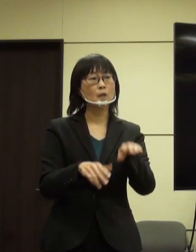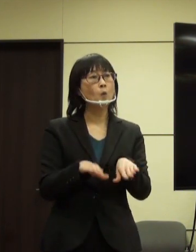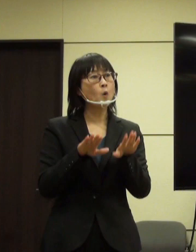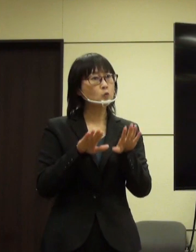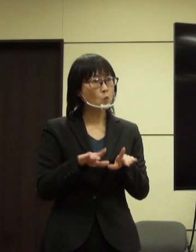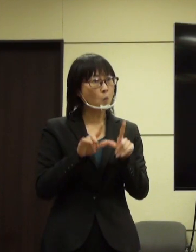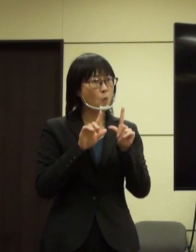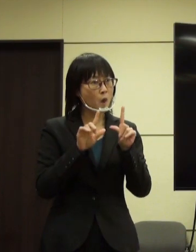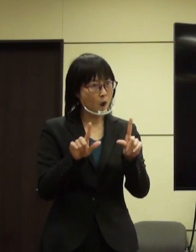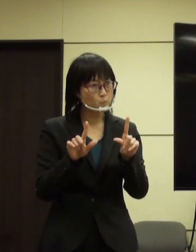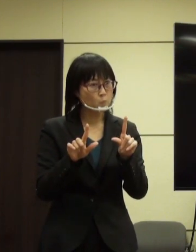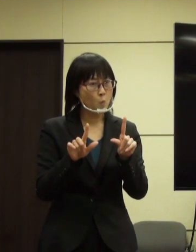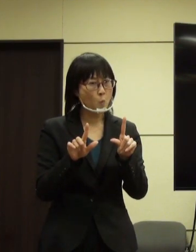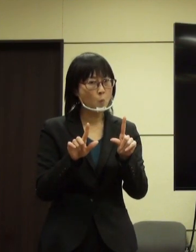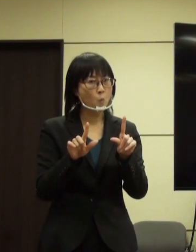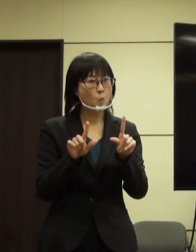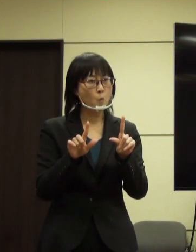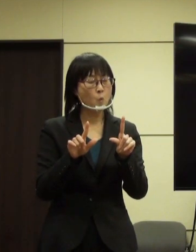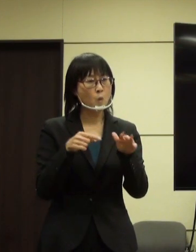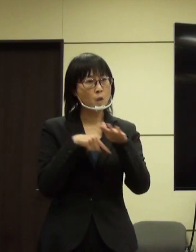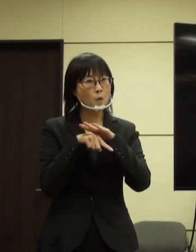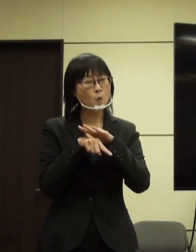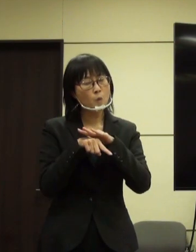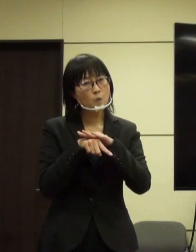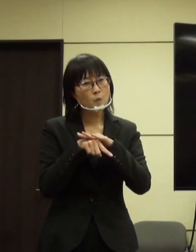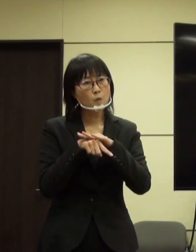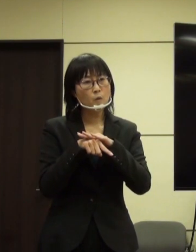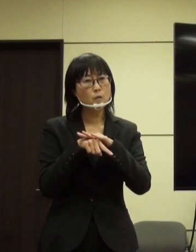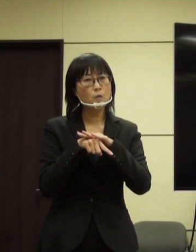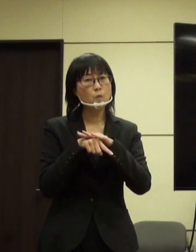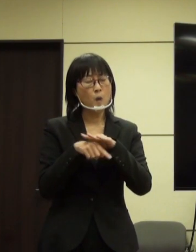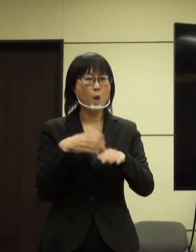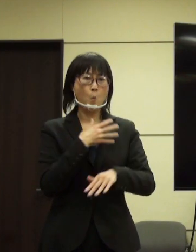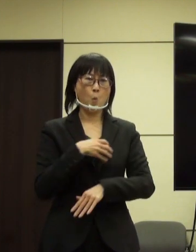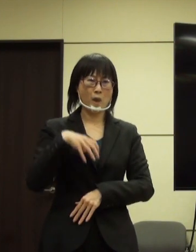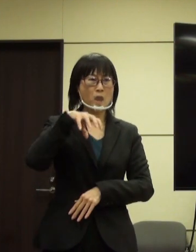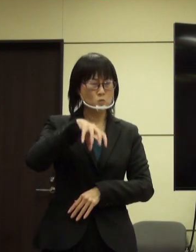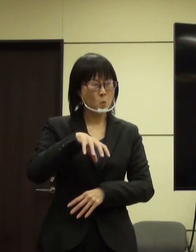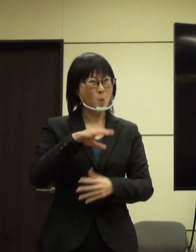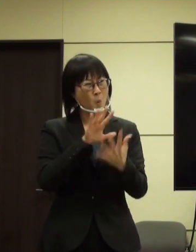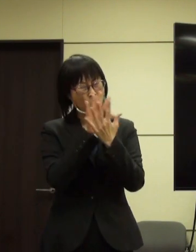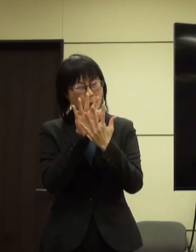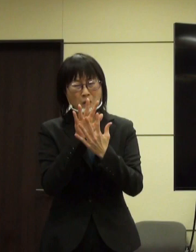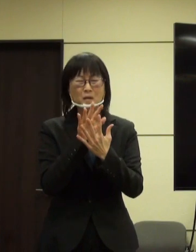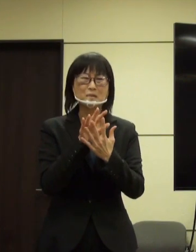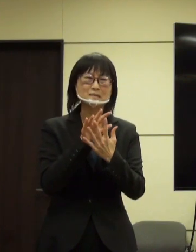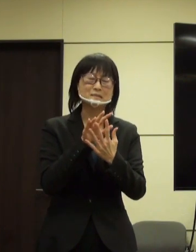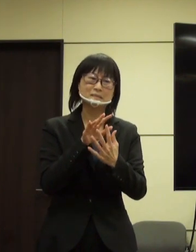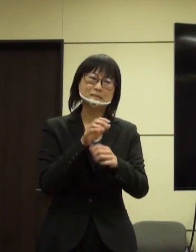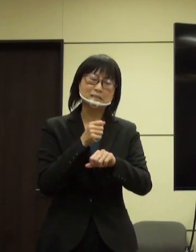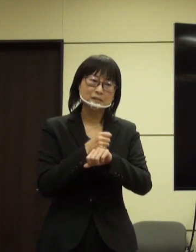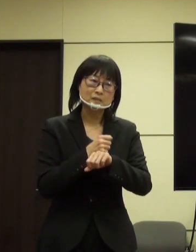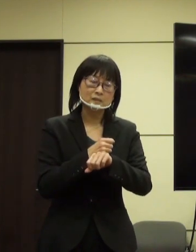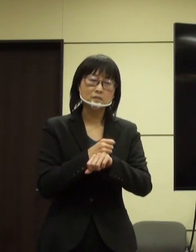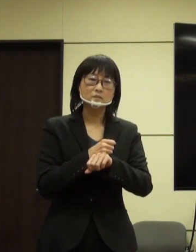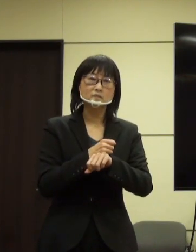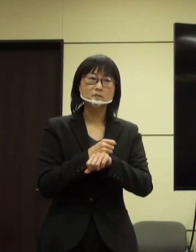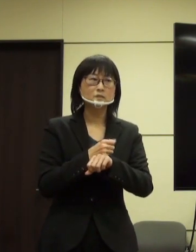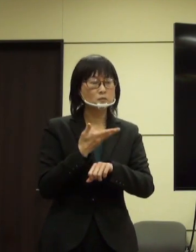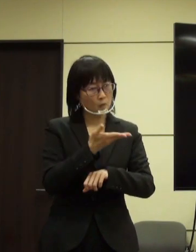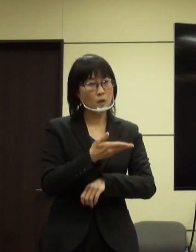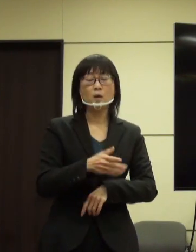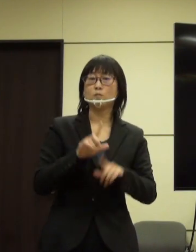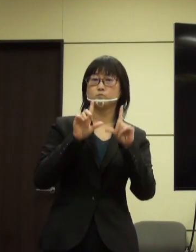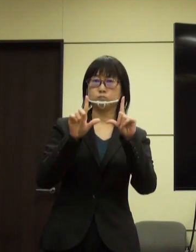ニットコスタップンだったっていうのは先ほど私はその保健所の混乱とかあぁ今何と言いますかまあ我々も撤退で